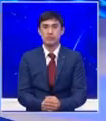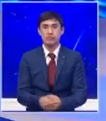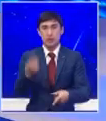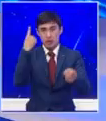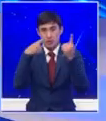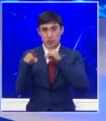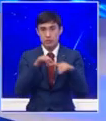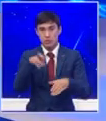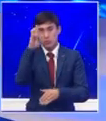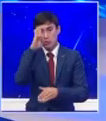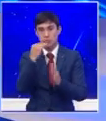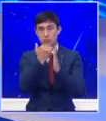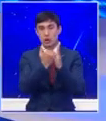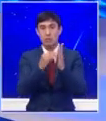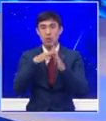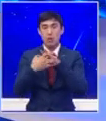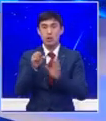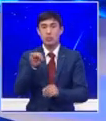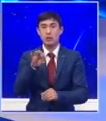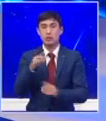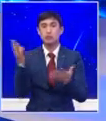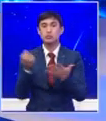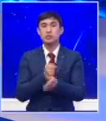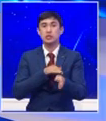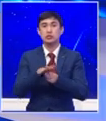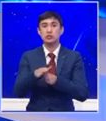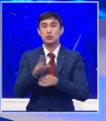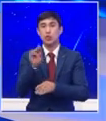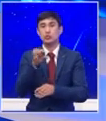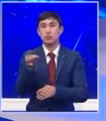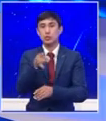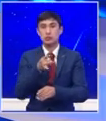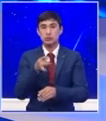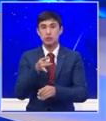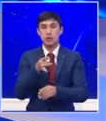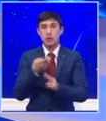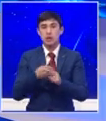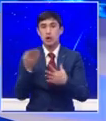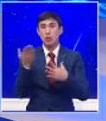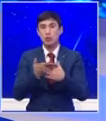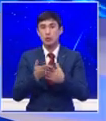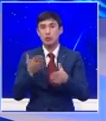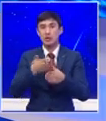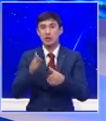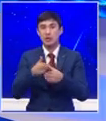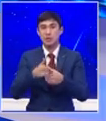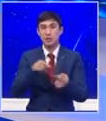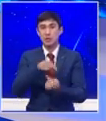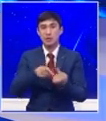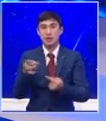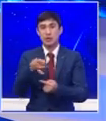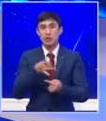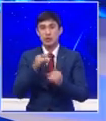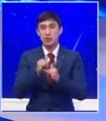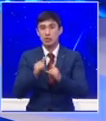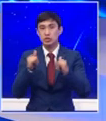Идеи в дело. Государственная программа «Аула Манаты» успешно реализуется в Коксурском районе. Благодаря льготному кредитованию